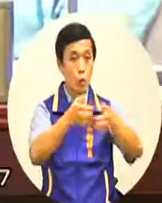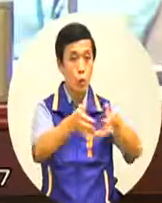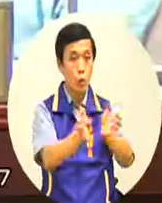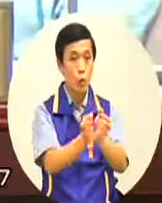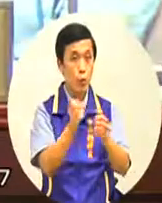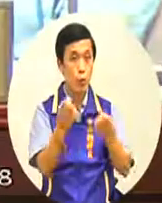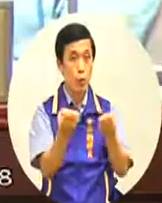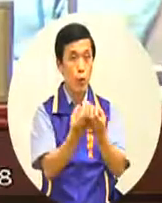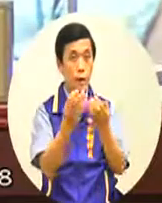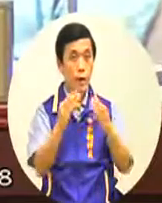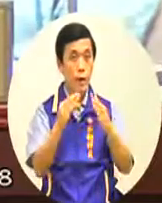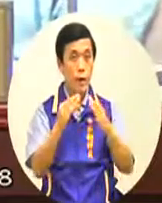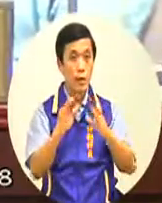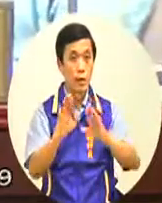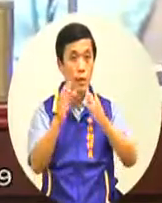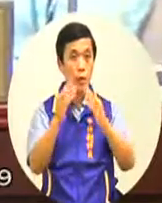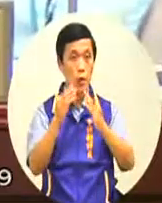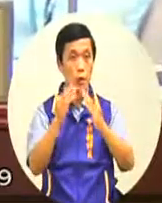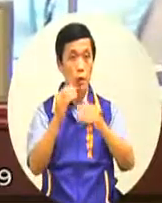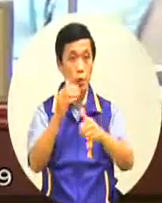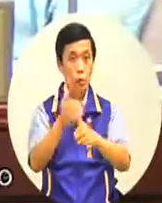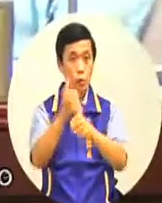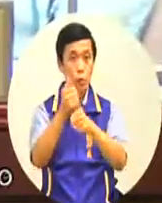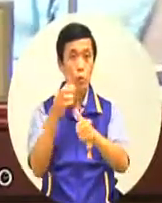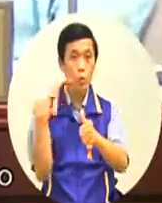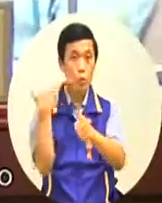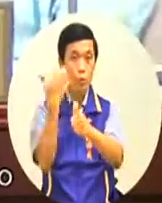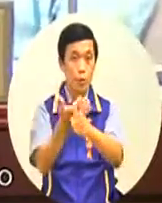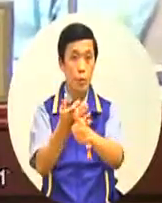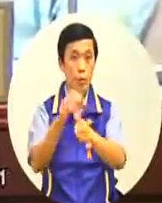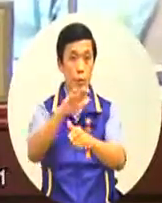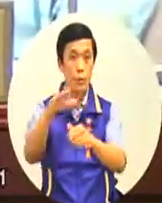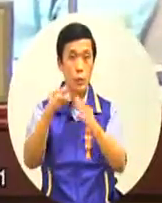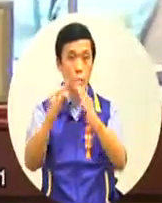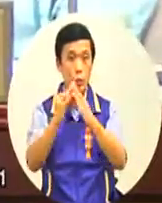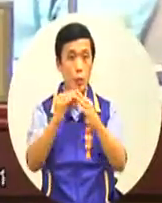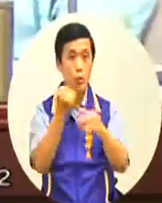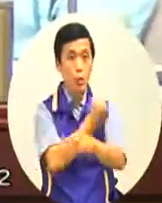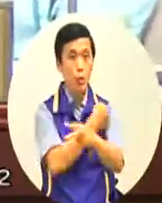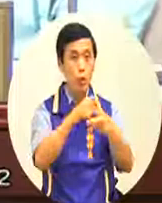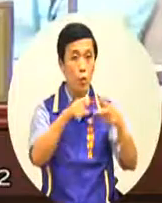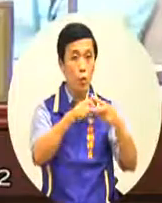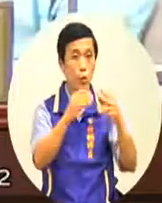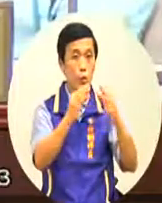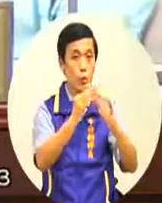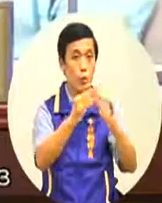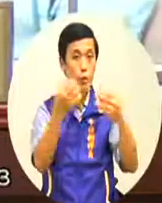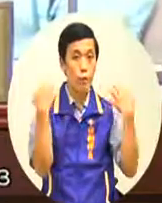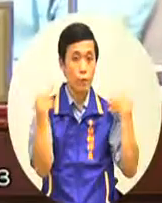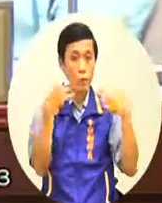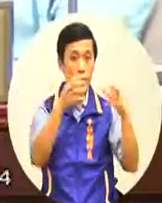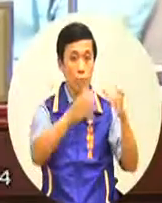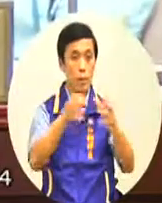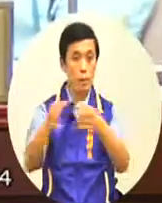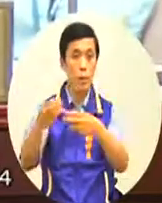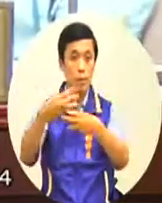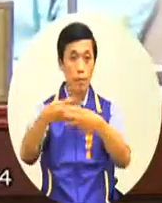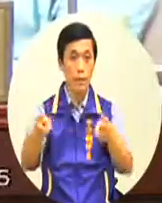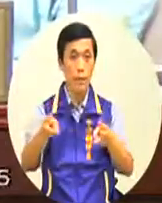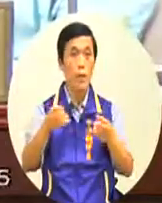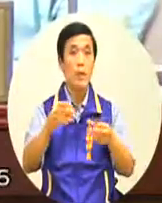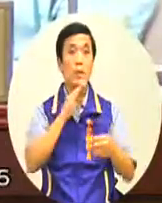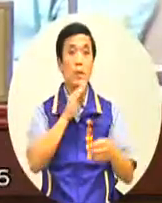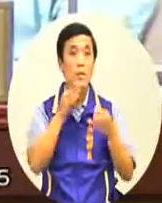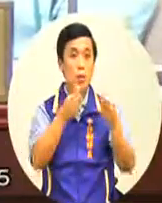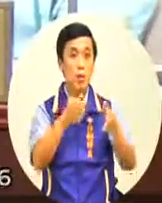社会局或是卫生局轮流来办理开班。那我们劳工局这边主要是结训之后